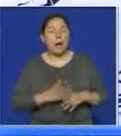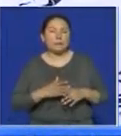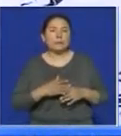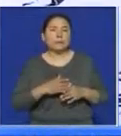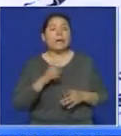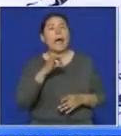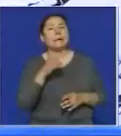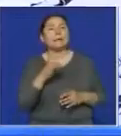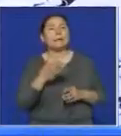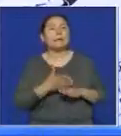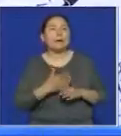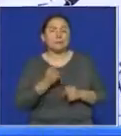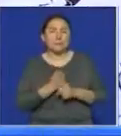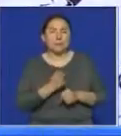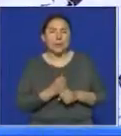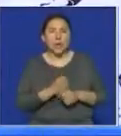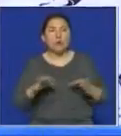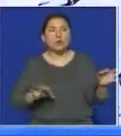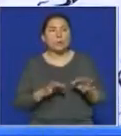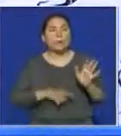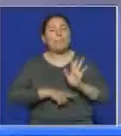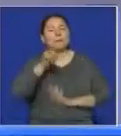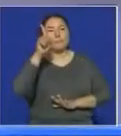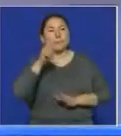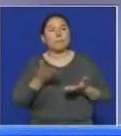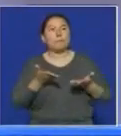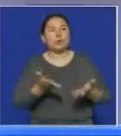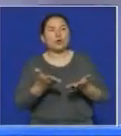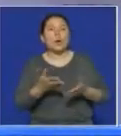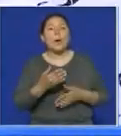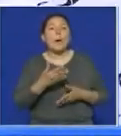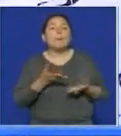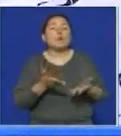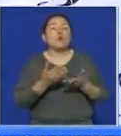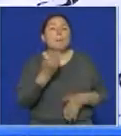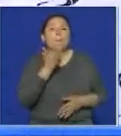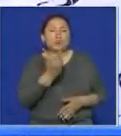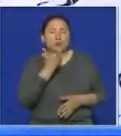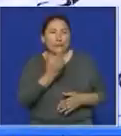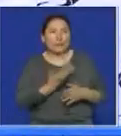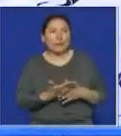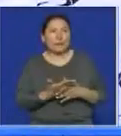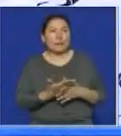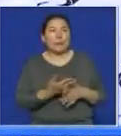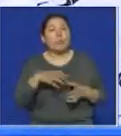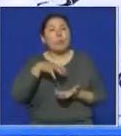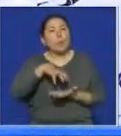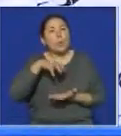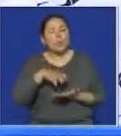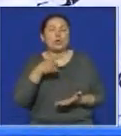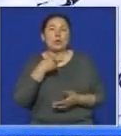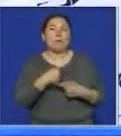айдаятынан немді жобамды бастап кеттім. Печеный печенье, сосын булочка,